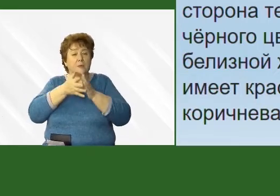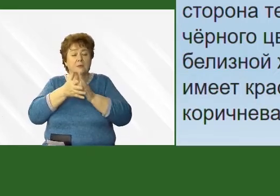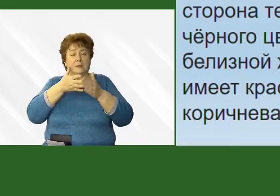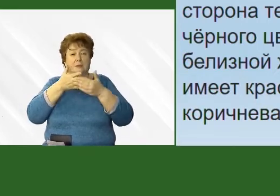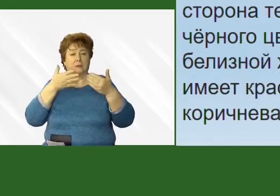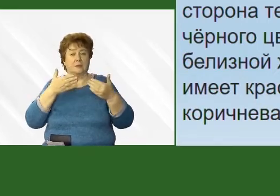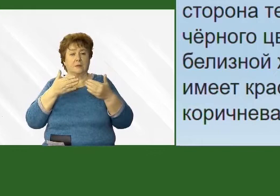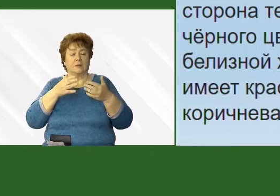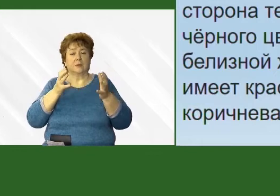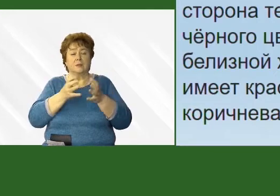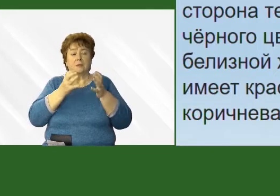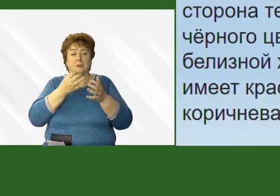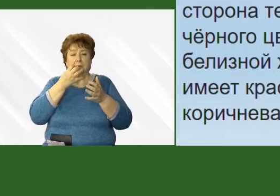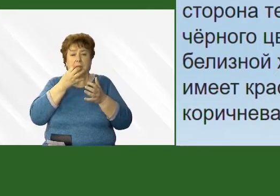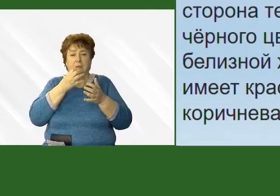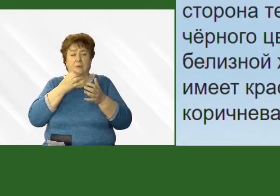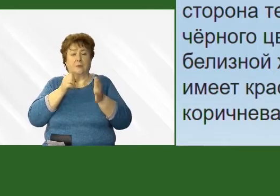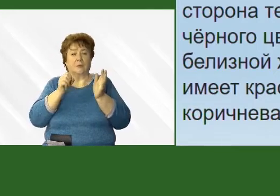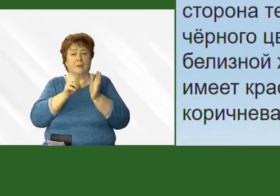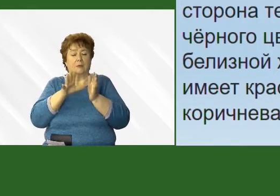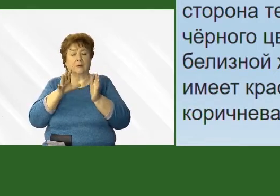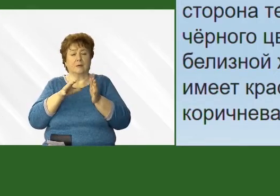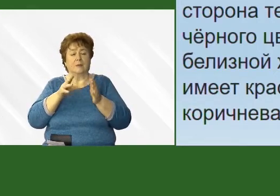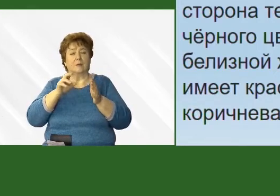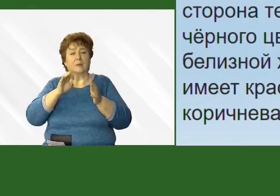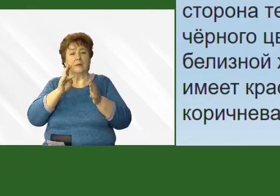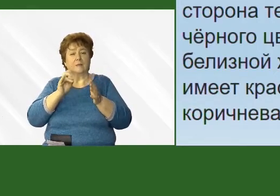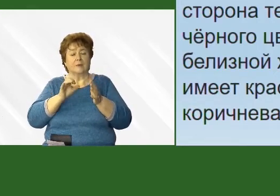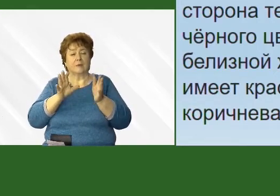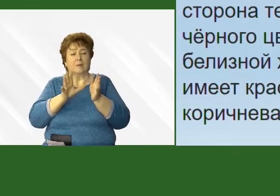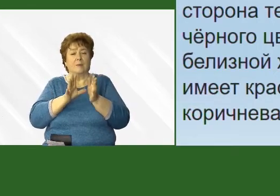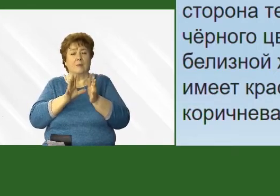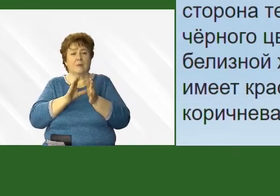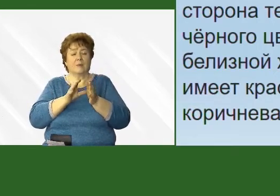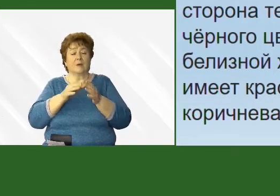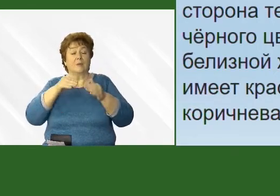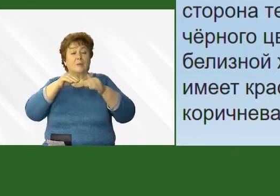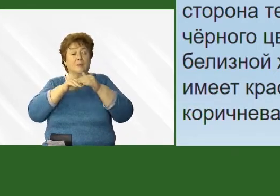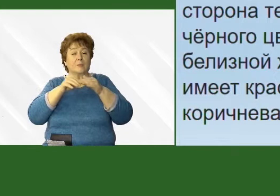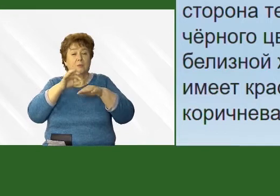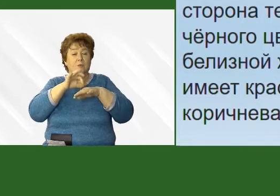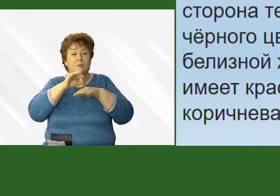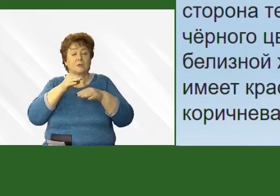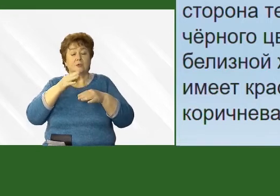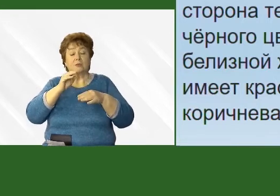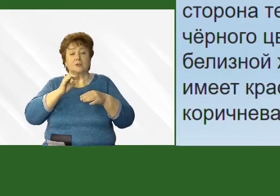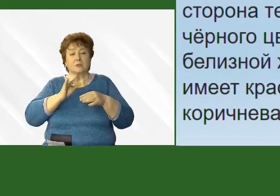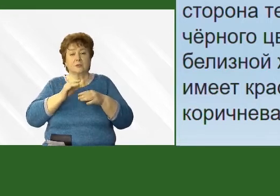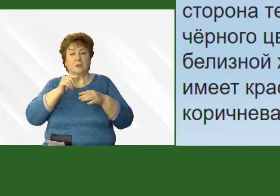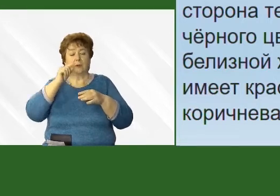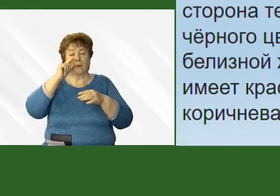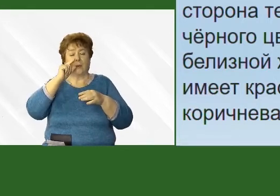водонепроницаемы. Сохранять тепло и энергию пингвинам помогает и толстый подкожный слой жира. Клюв